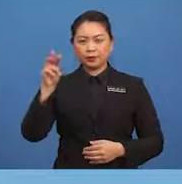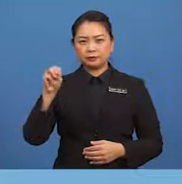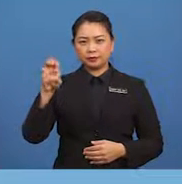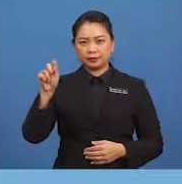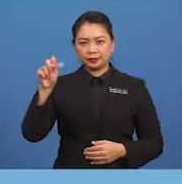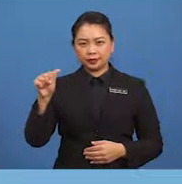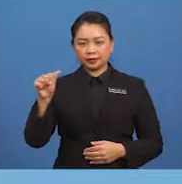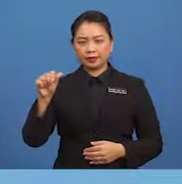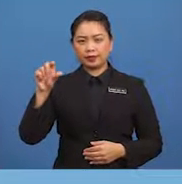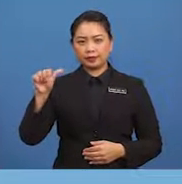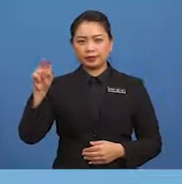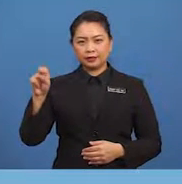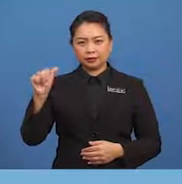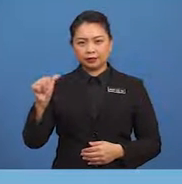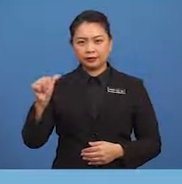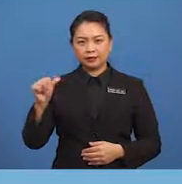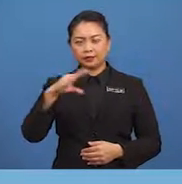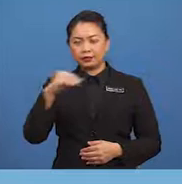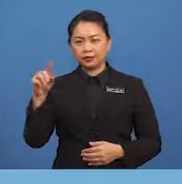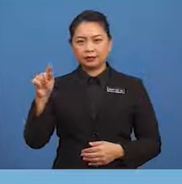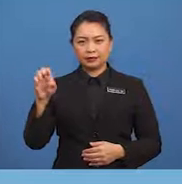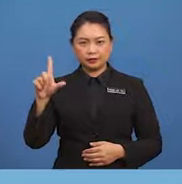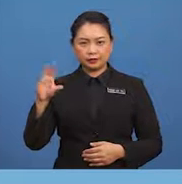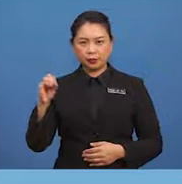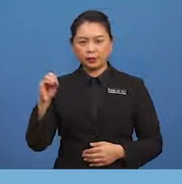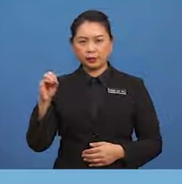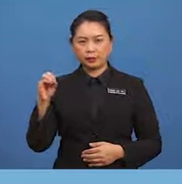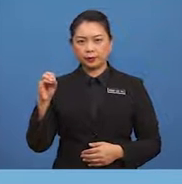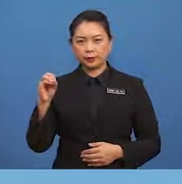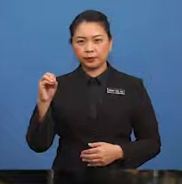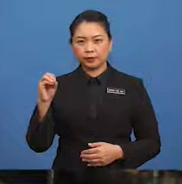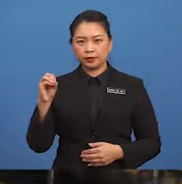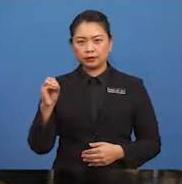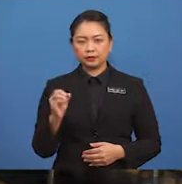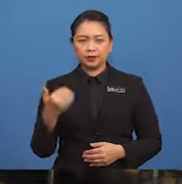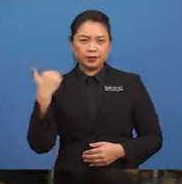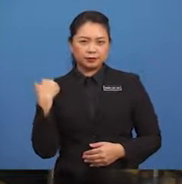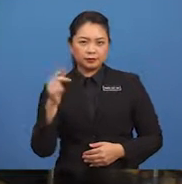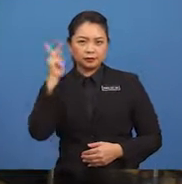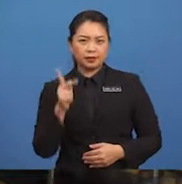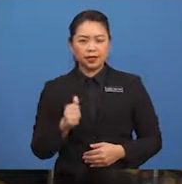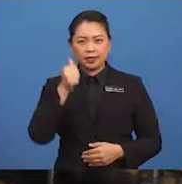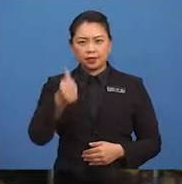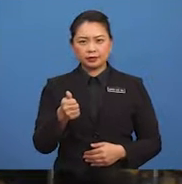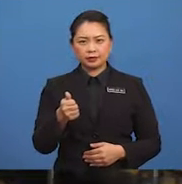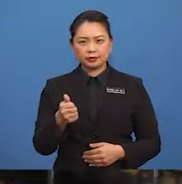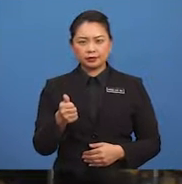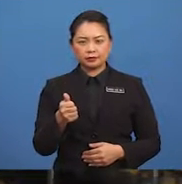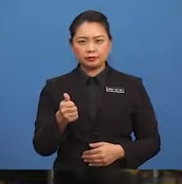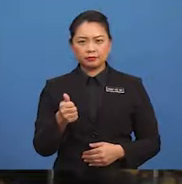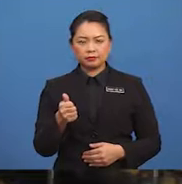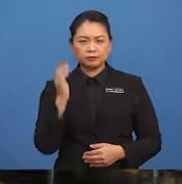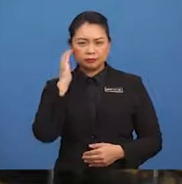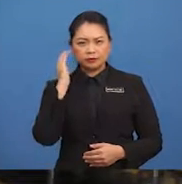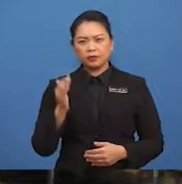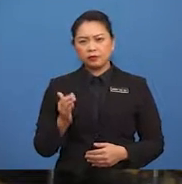metafasa, anafasa dan telofasa, adakah anda rasakan